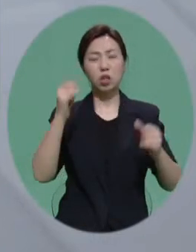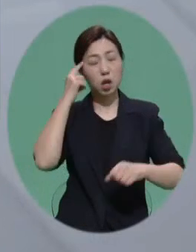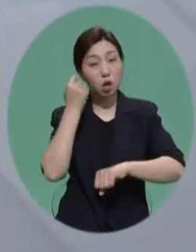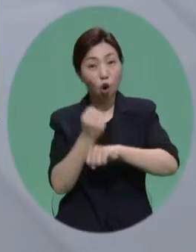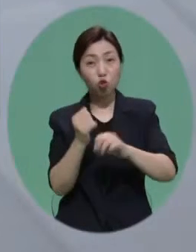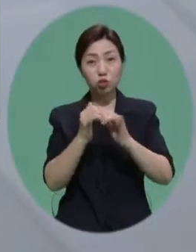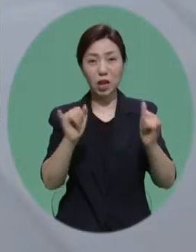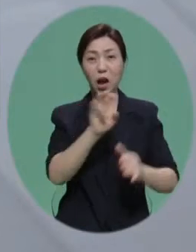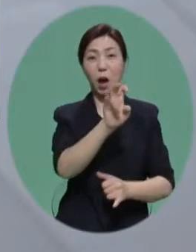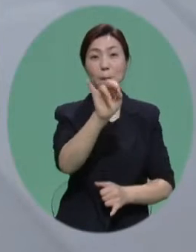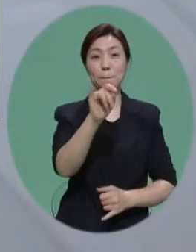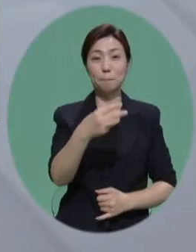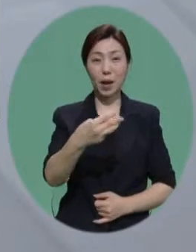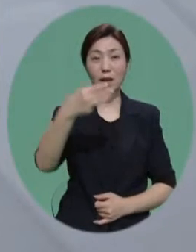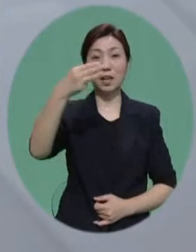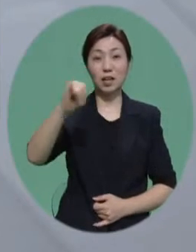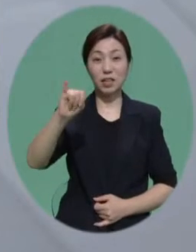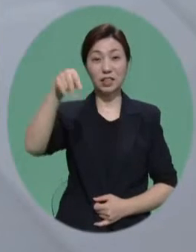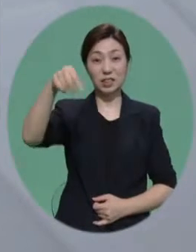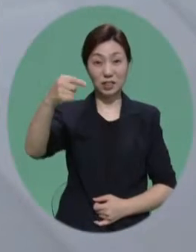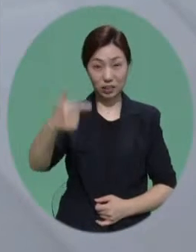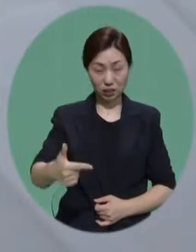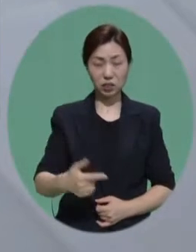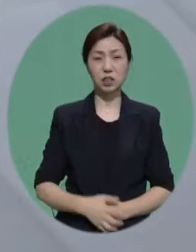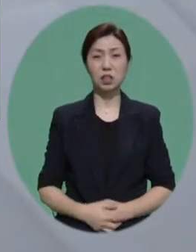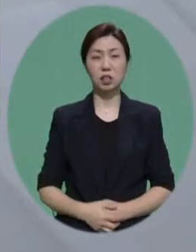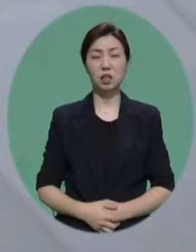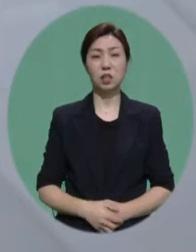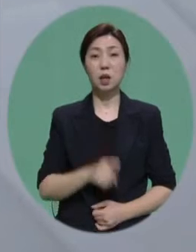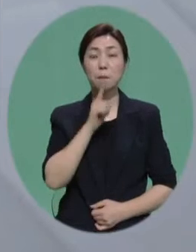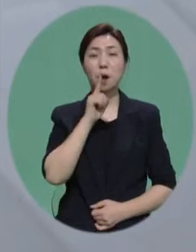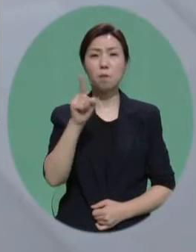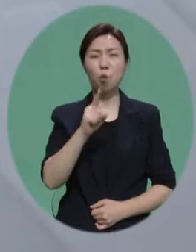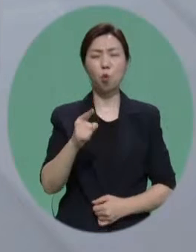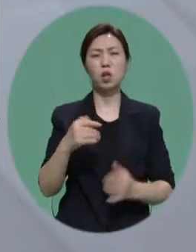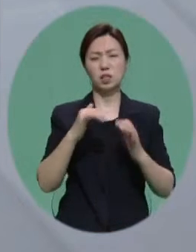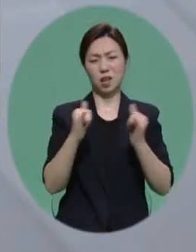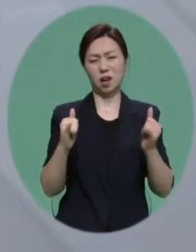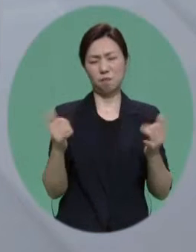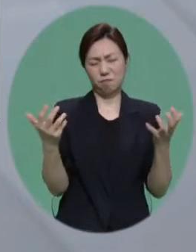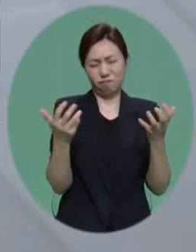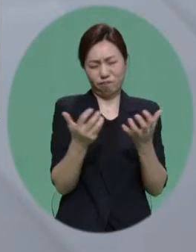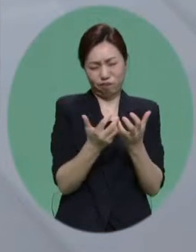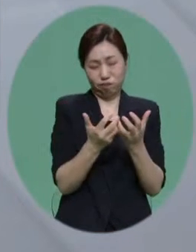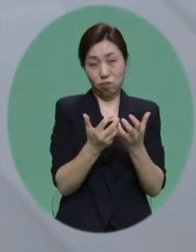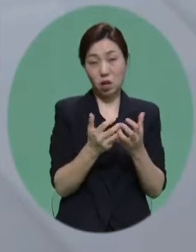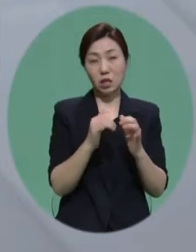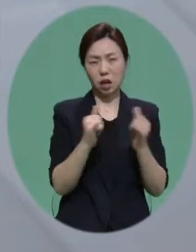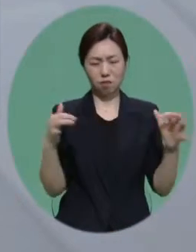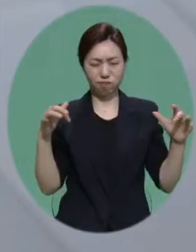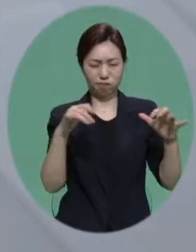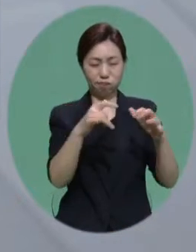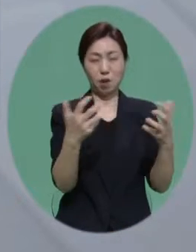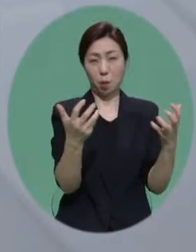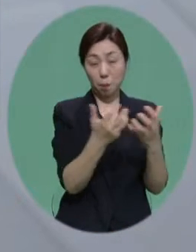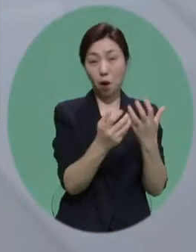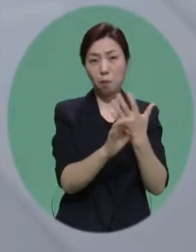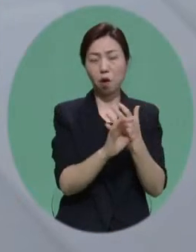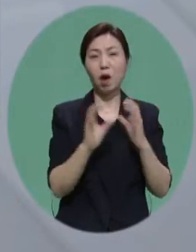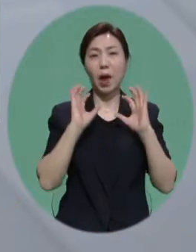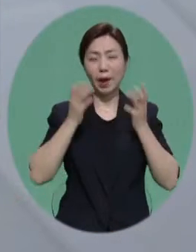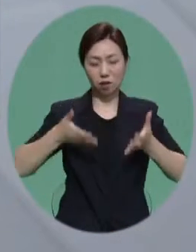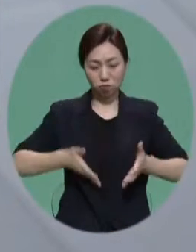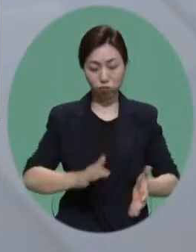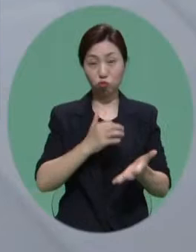로는 인구밀도가 높은 출산율 떨어진다 이런 분석도 있습니다 예 자 아까 우리 후보님 시 적이 돼서 매우